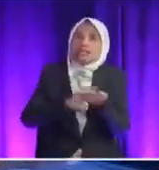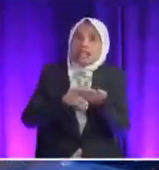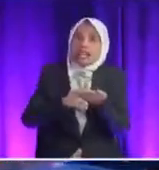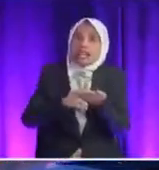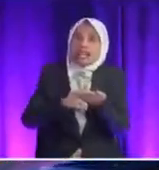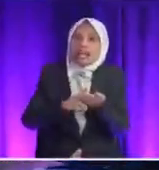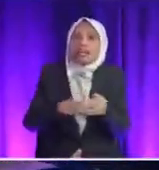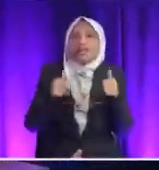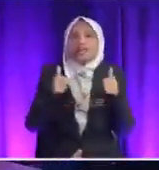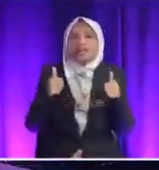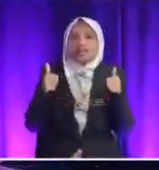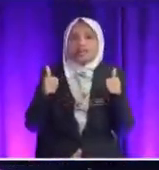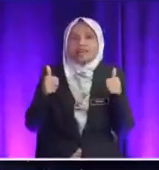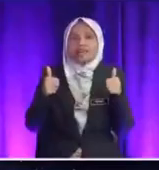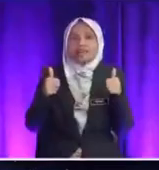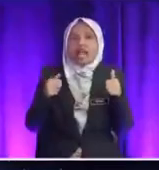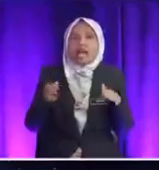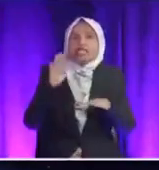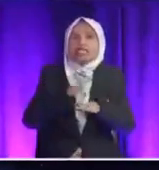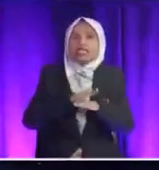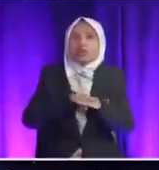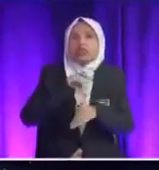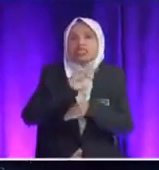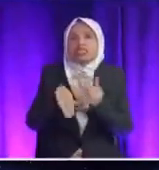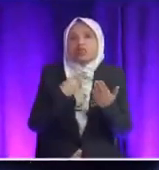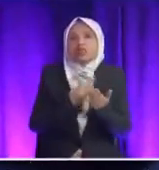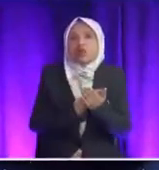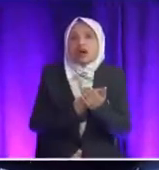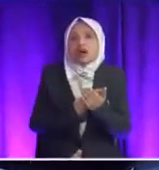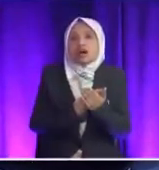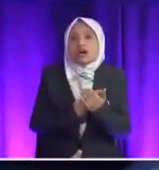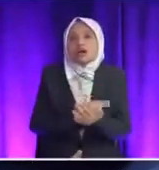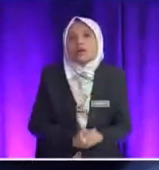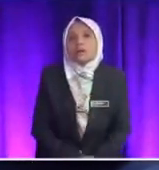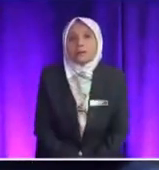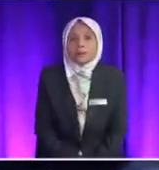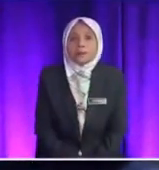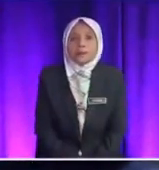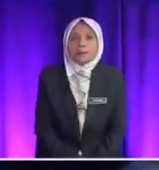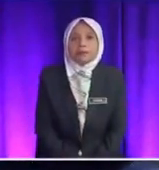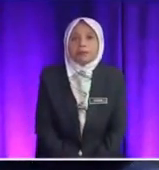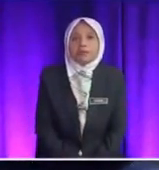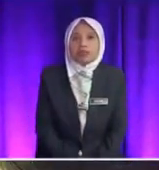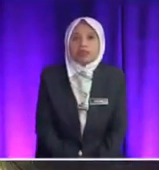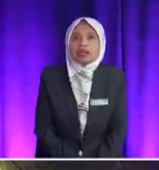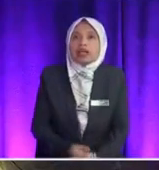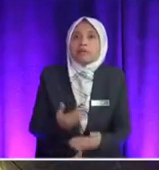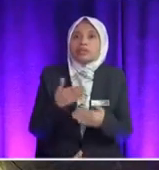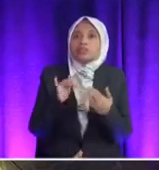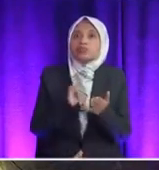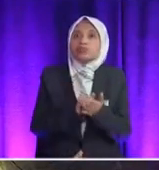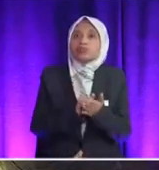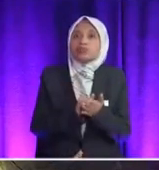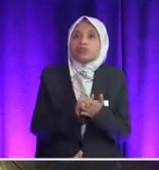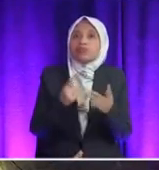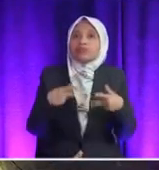ndak boleh itu semudah kita sentuh permukaannya semua pemuka Anda disentuh Hayo siapa itu apa belum itu babi